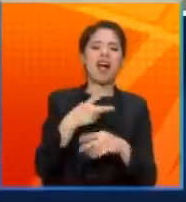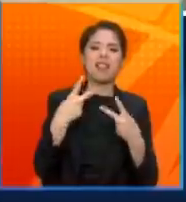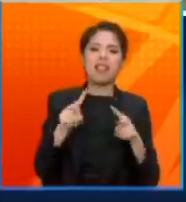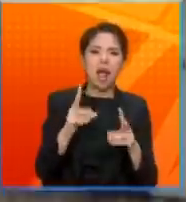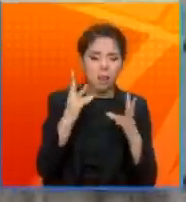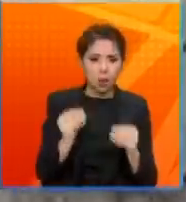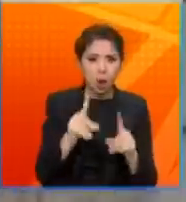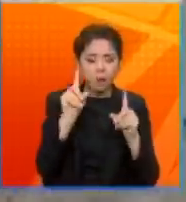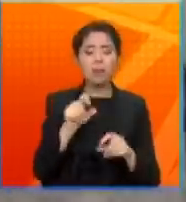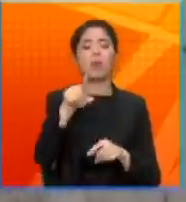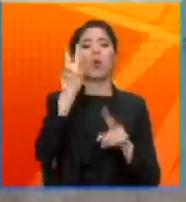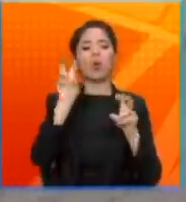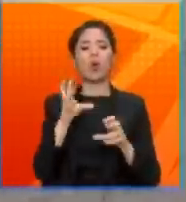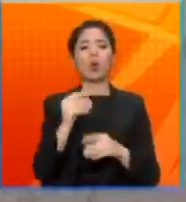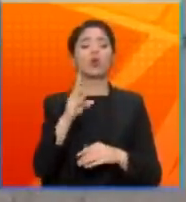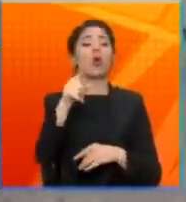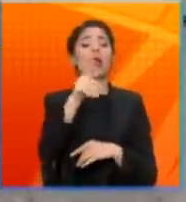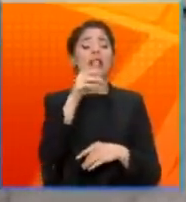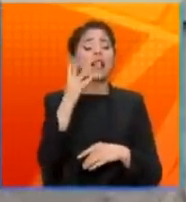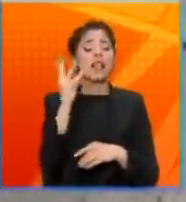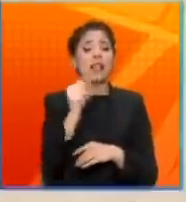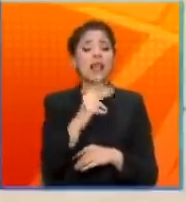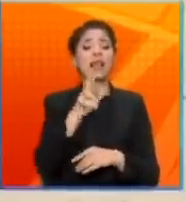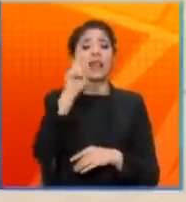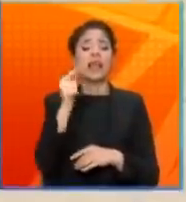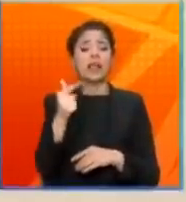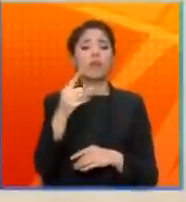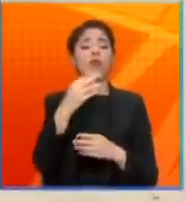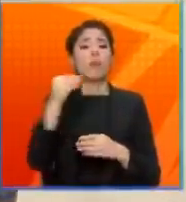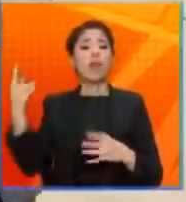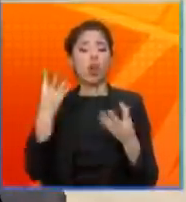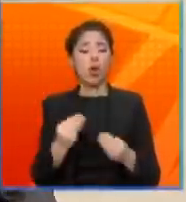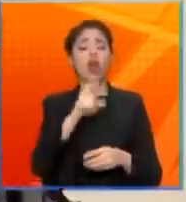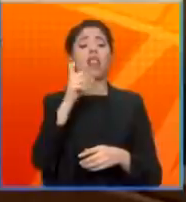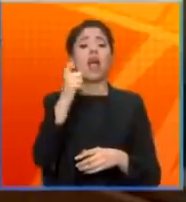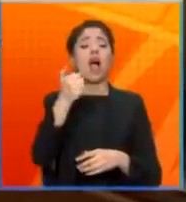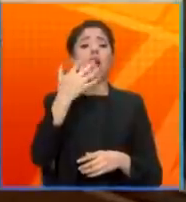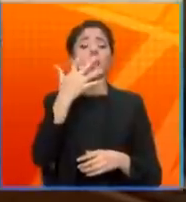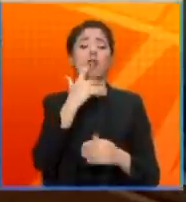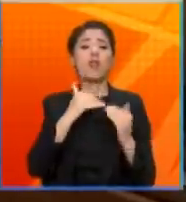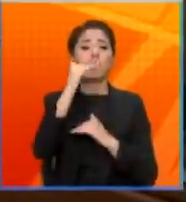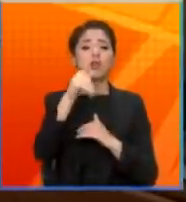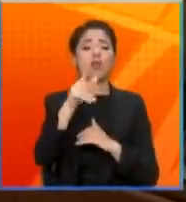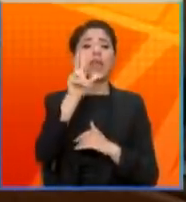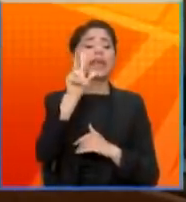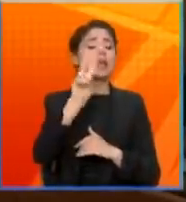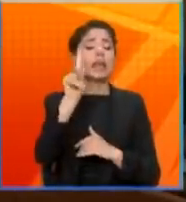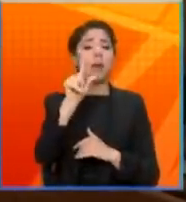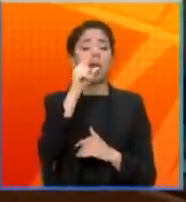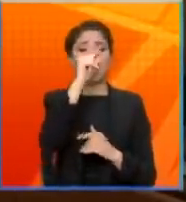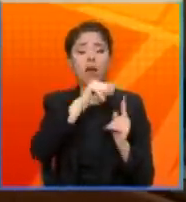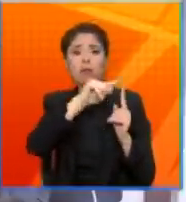diye gündem oldu. Sayıları yaklaşık 7,5 milyonu bulan 65 yaş üstündekiler 21 Mart'tan bu yana sokağa